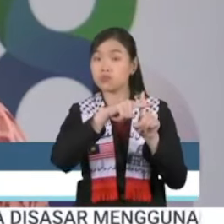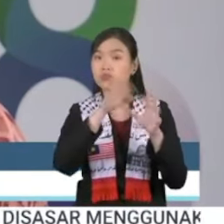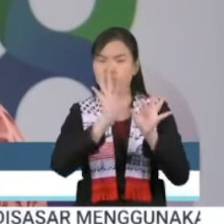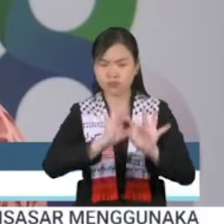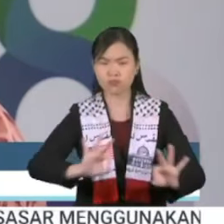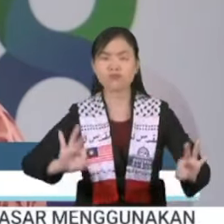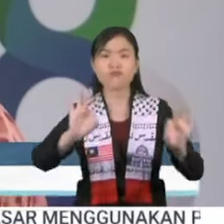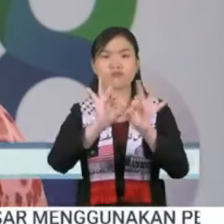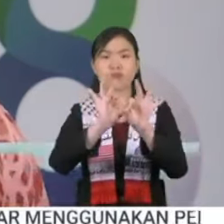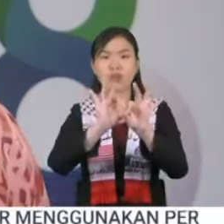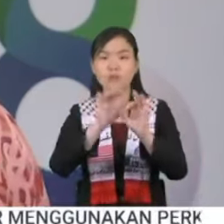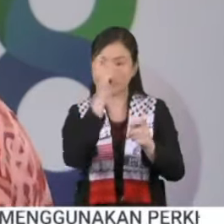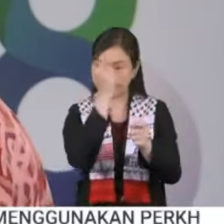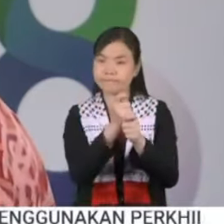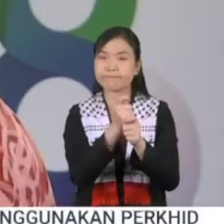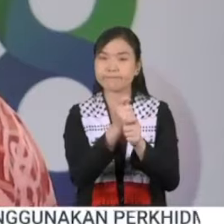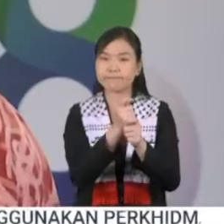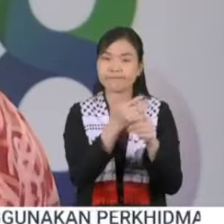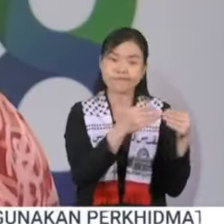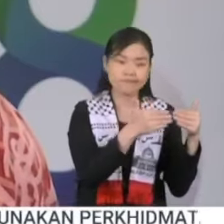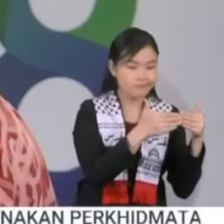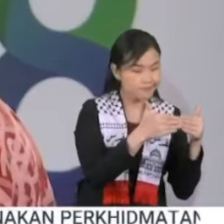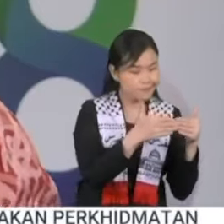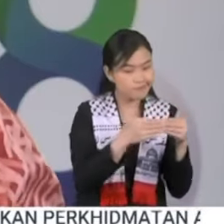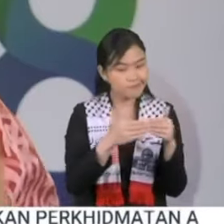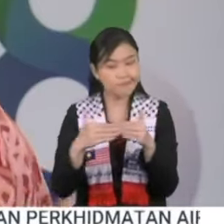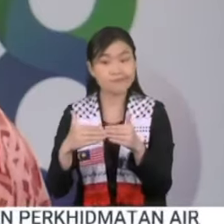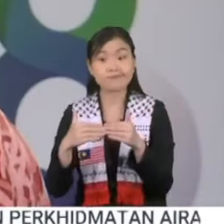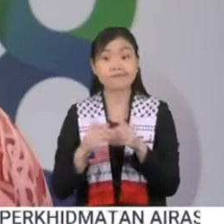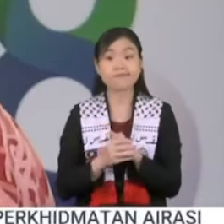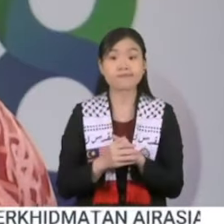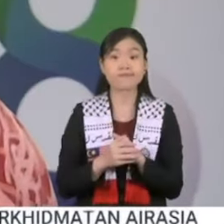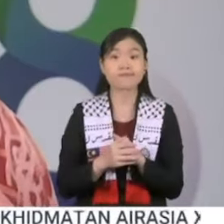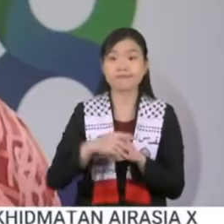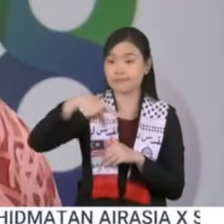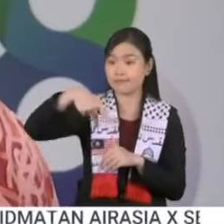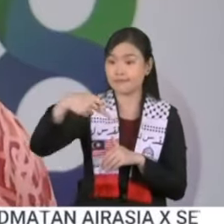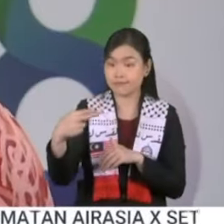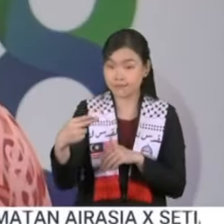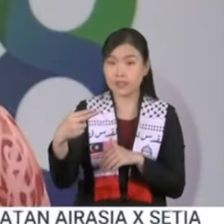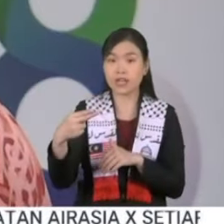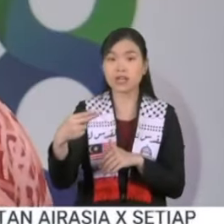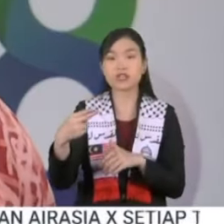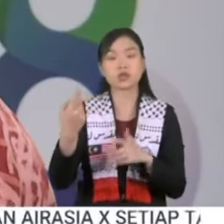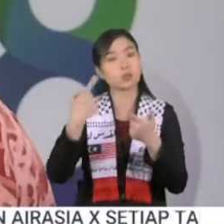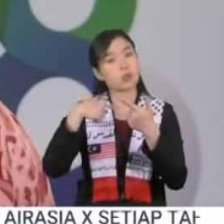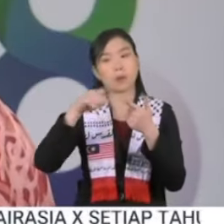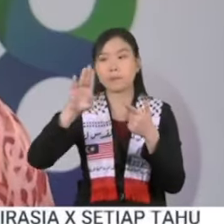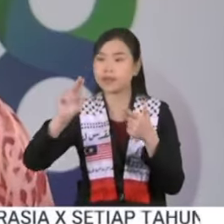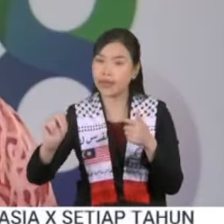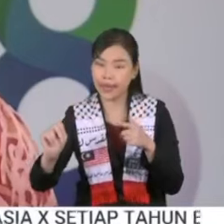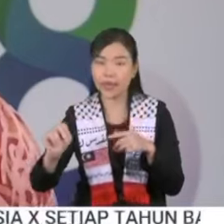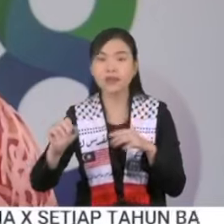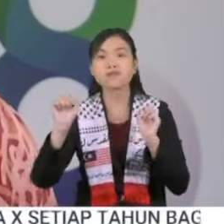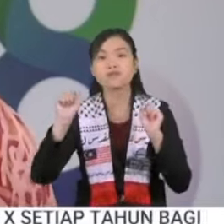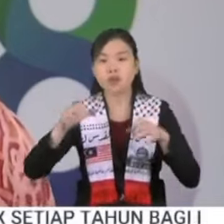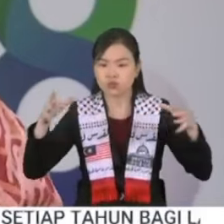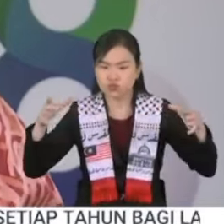penting untuk kita kekalkan momentum ini supaya Pakatan Harapan dan Barisan Nasional dapat membentuk